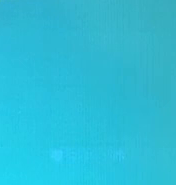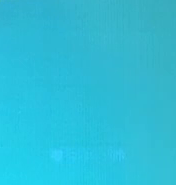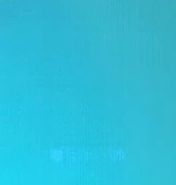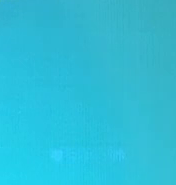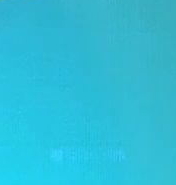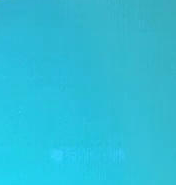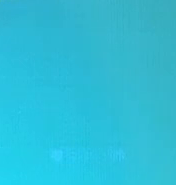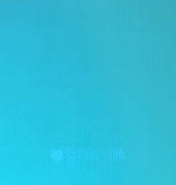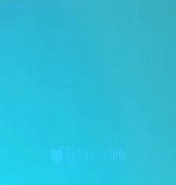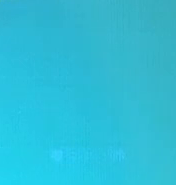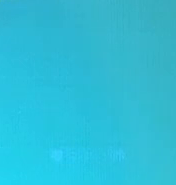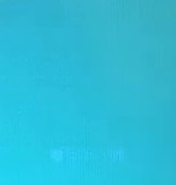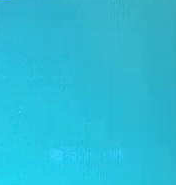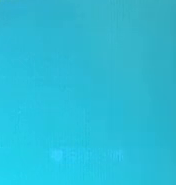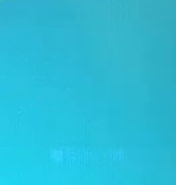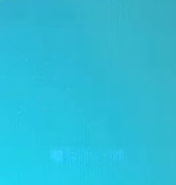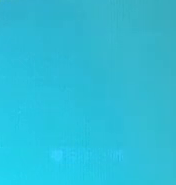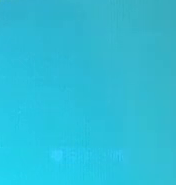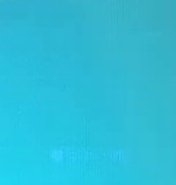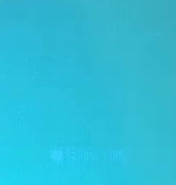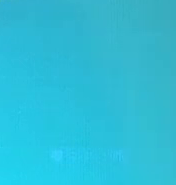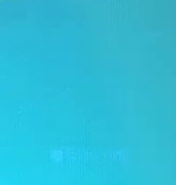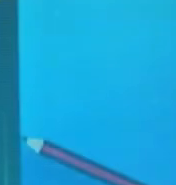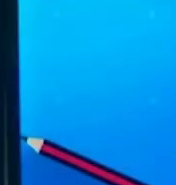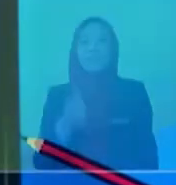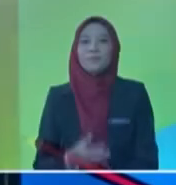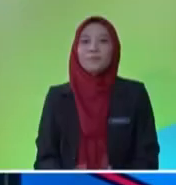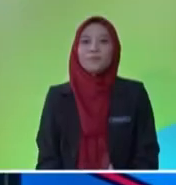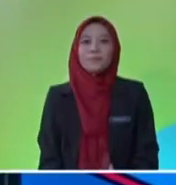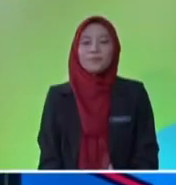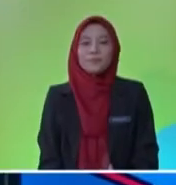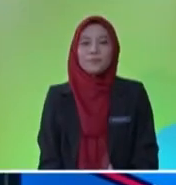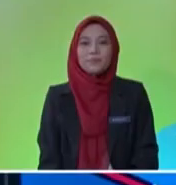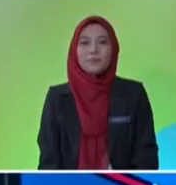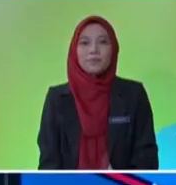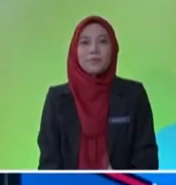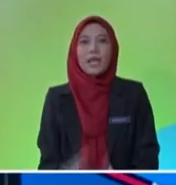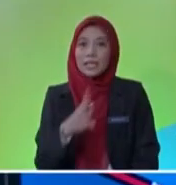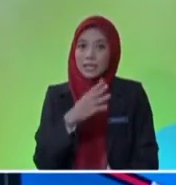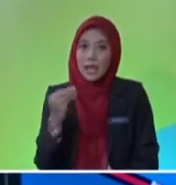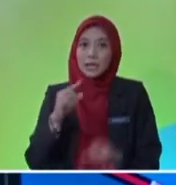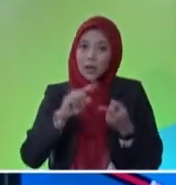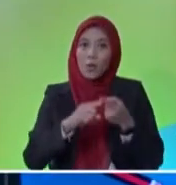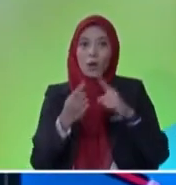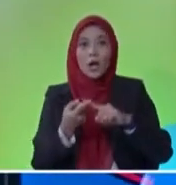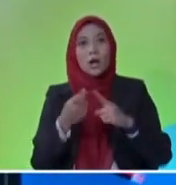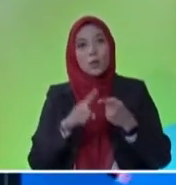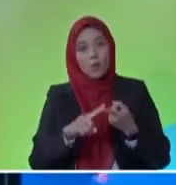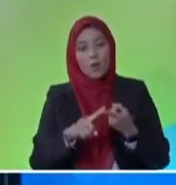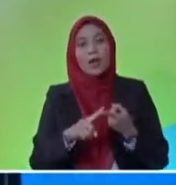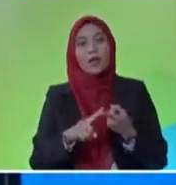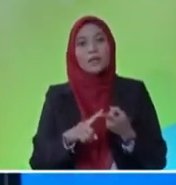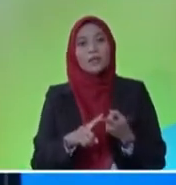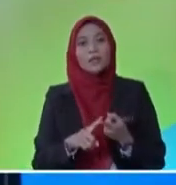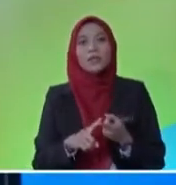para Assalamualaikum sagu Terima kasih kami bersama dengan kami pada hari ini dan tak lupa juga kawan-kawan selain